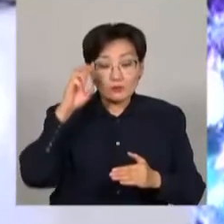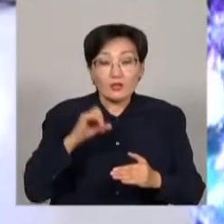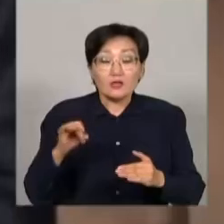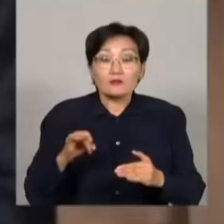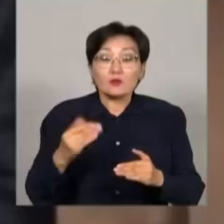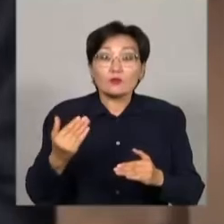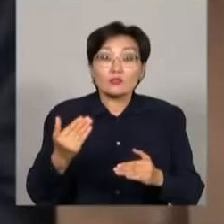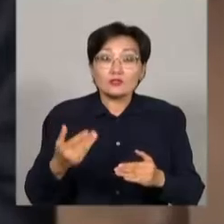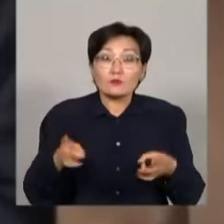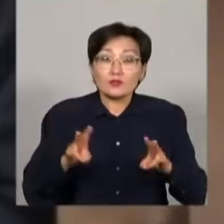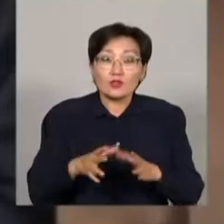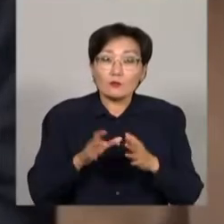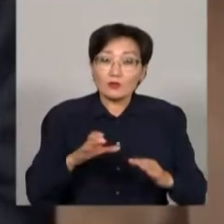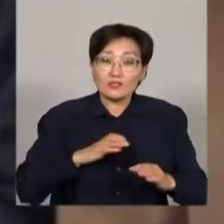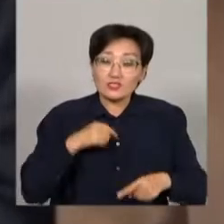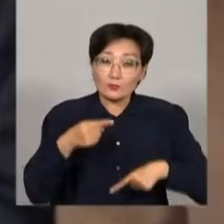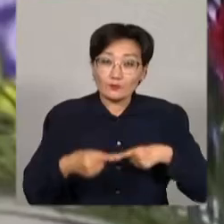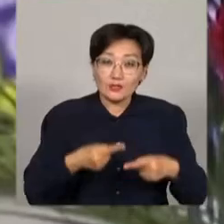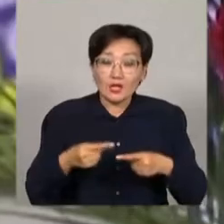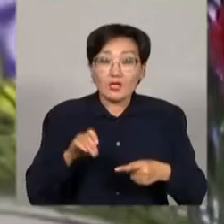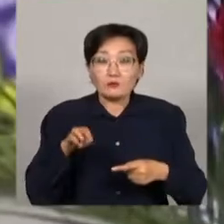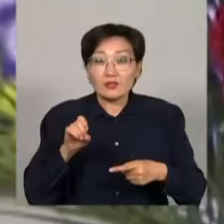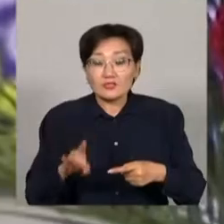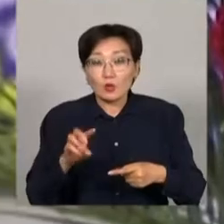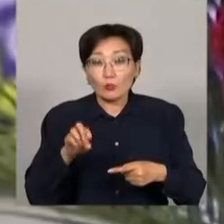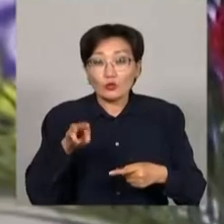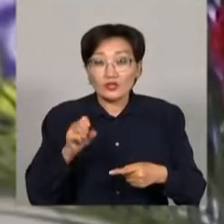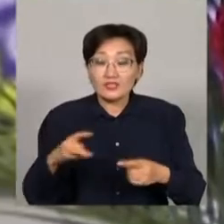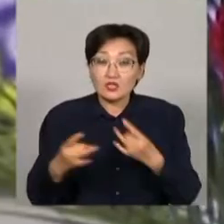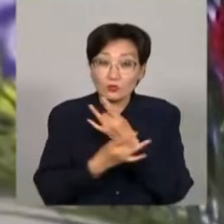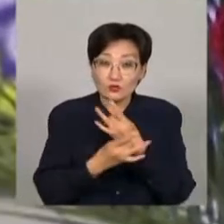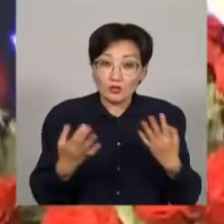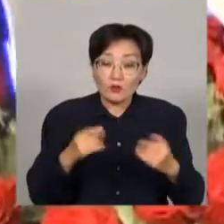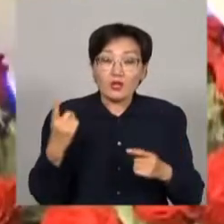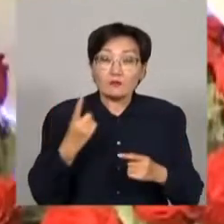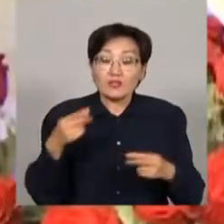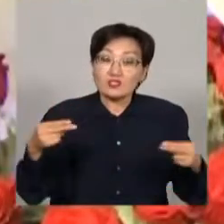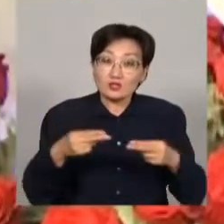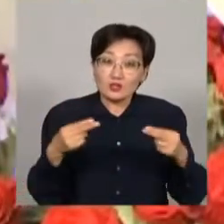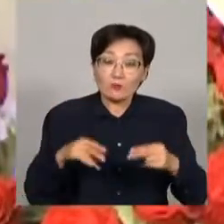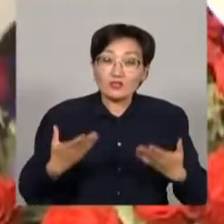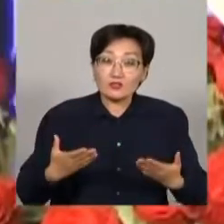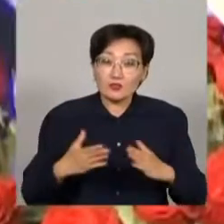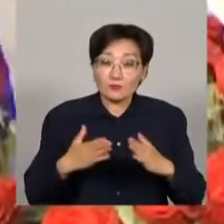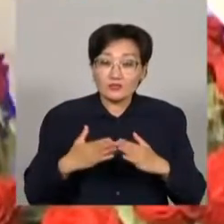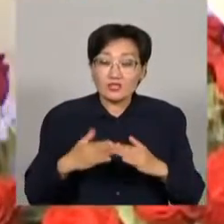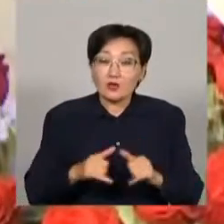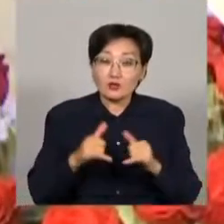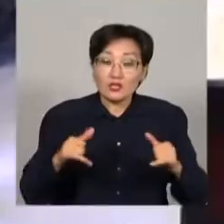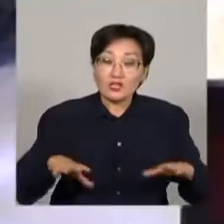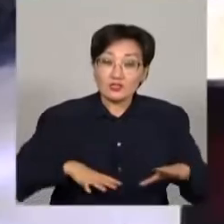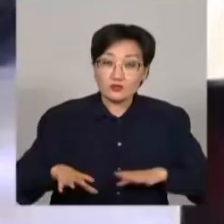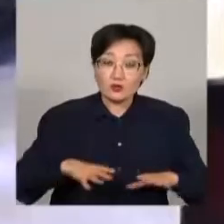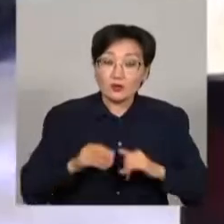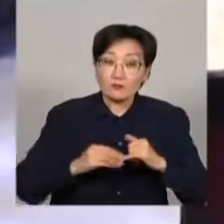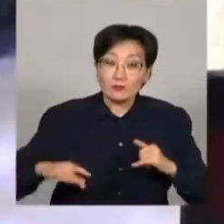Виктор Зайберт оставил богатое наследие атбасарской и ботайской культур, первые свидетельства о домашневании и разведении лошадей